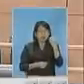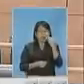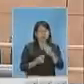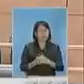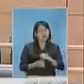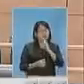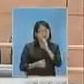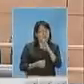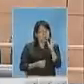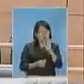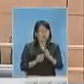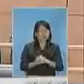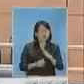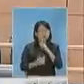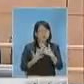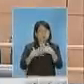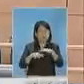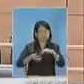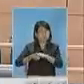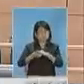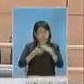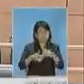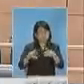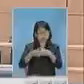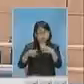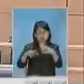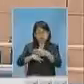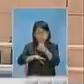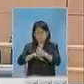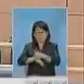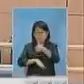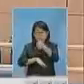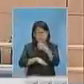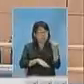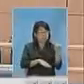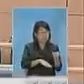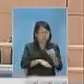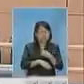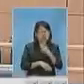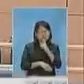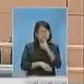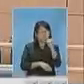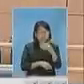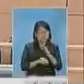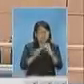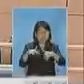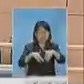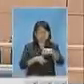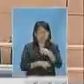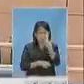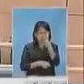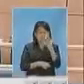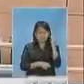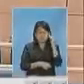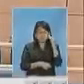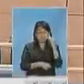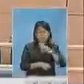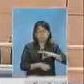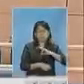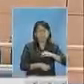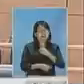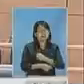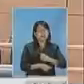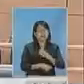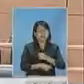เลยว่าถ้าปรองดองพรรคนั้นได้อะไรพรรคนี้เสียอะไรมันพูดอย่างงั้นไม่ได้ฮะประชาชนเค้าดูเเสียใจ